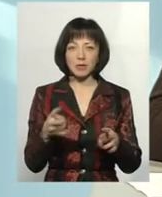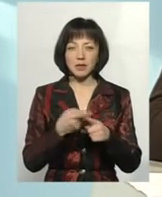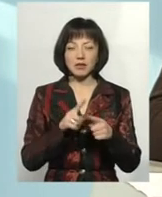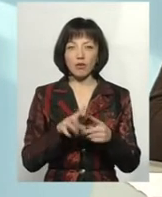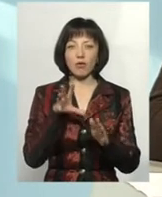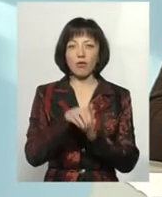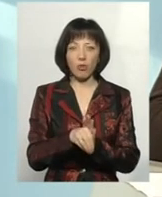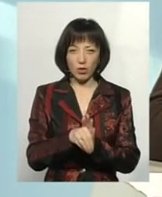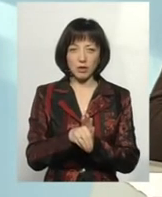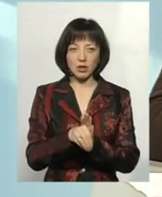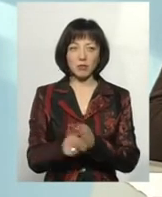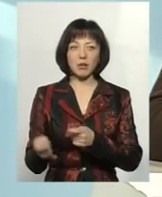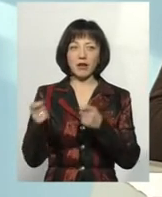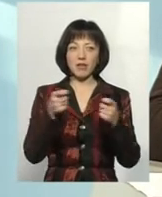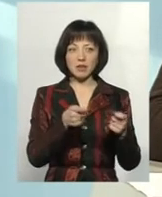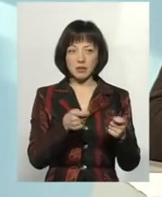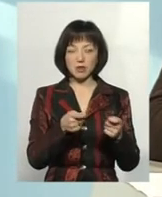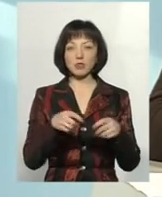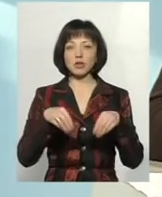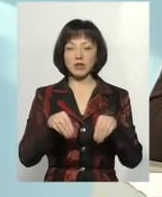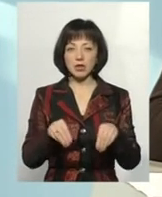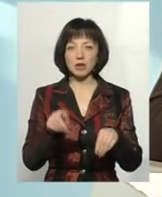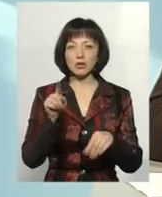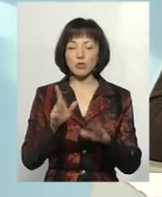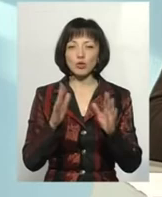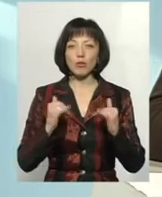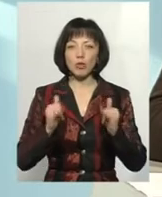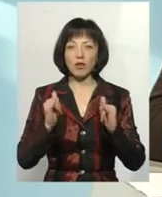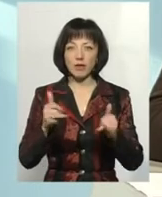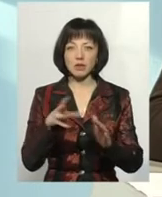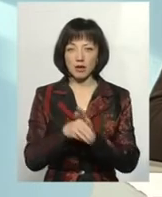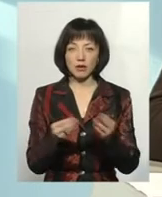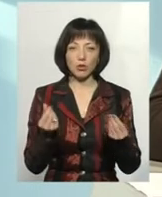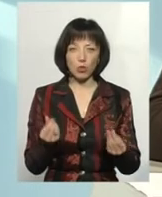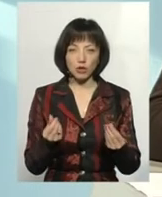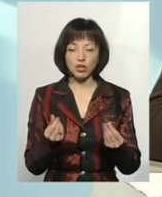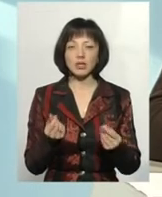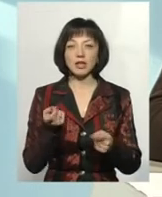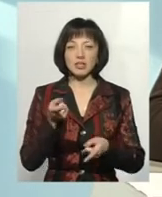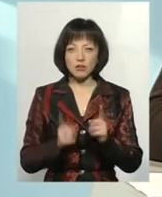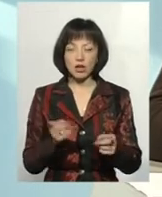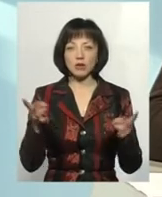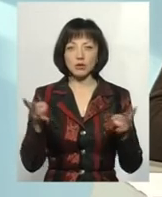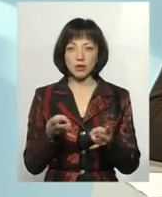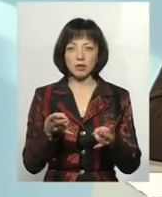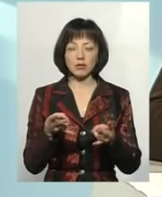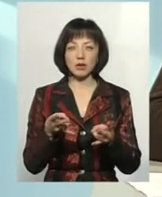сюди те, що їх привезли, те, що їх посадили, і те, що їх будуть поливати, закладені кошти. І, звичайно, треба, ну,